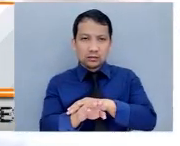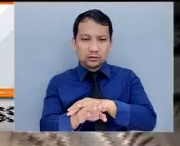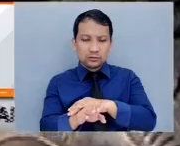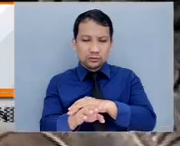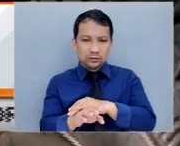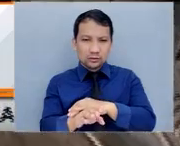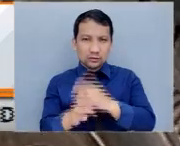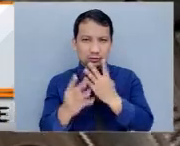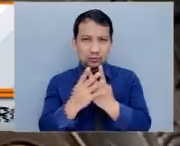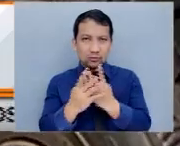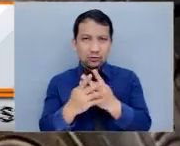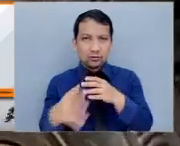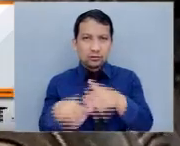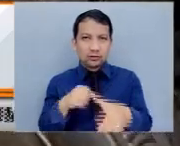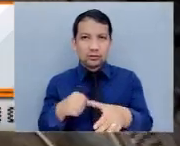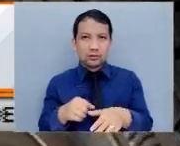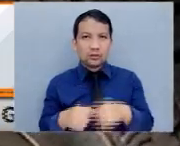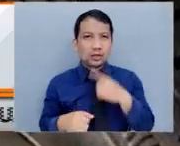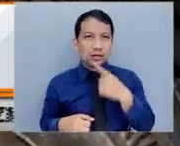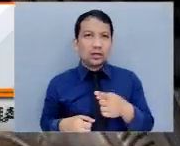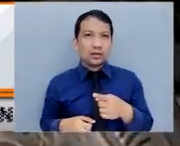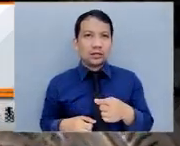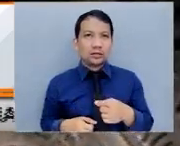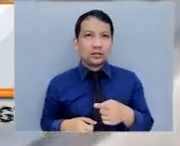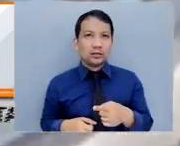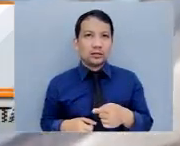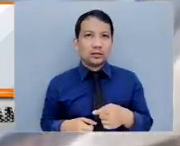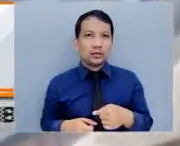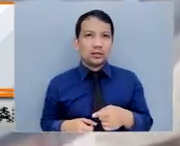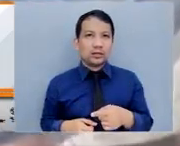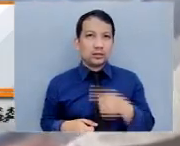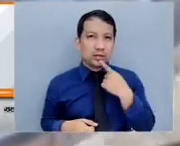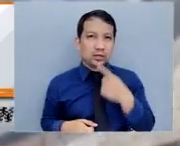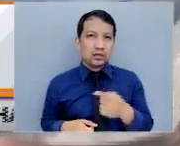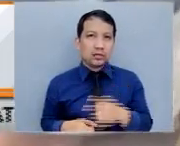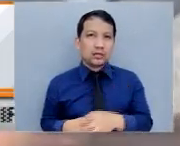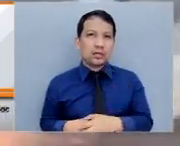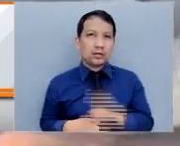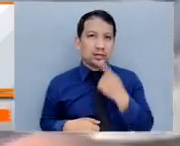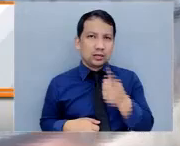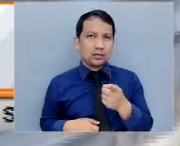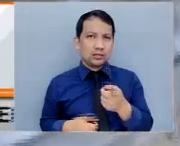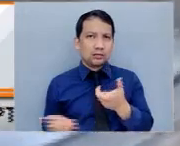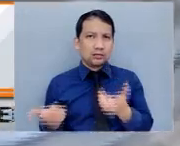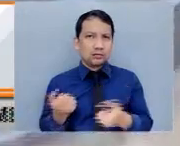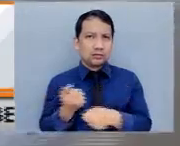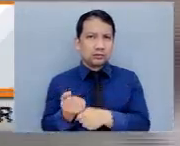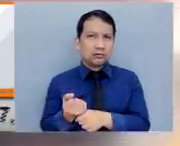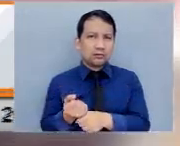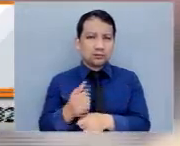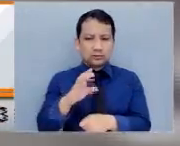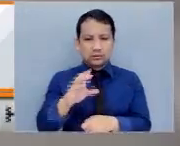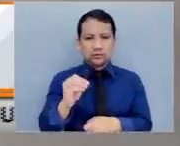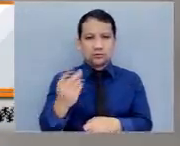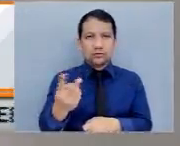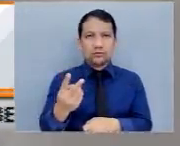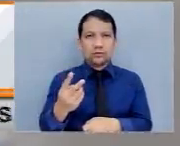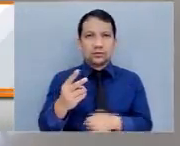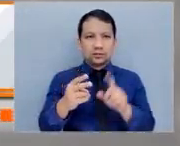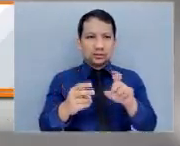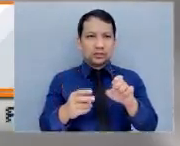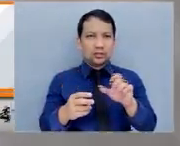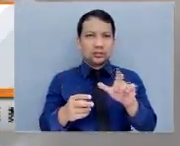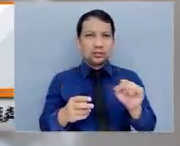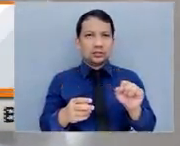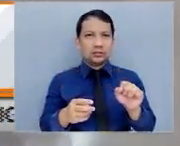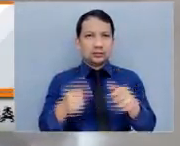Bilibid. Gumagamit ng salamin sa inspeksyon para masipat ang bawat sulok ng truck. Ginawa naman daw yan ni CO2 Cesar Ellis Habal na